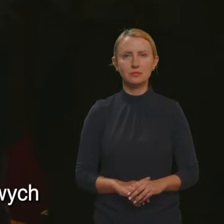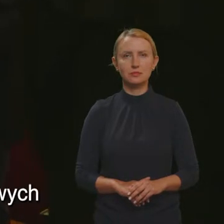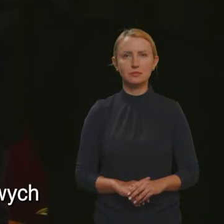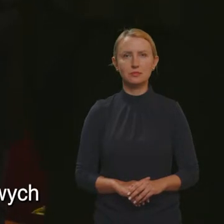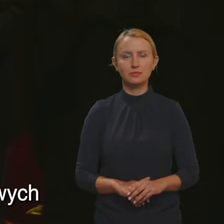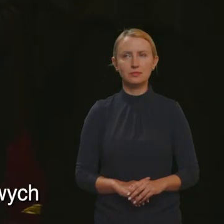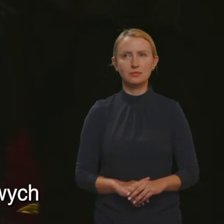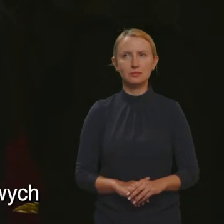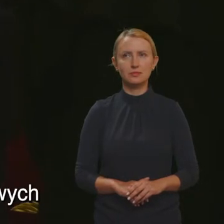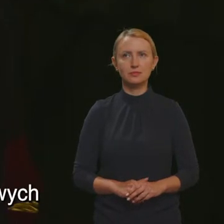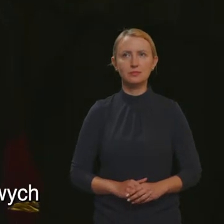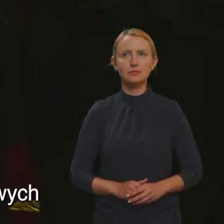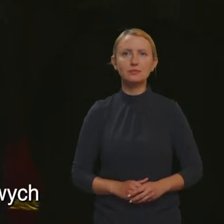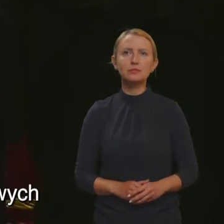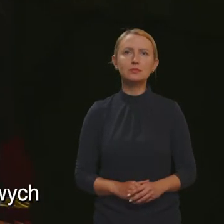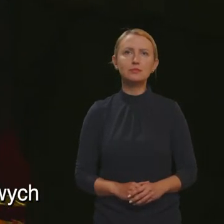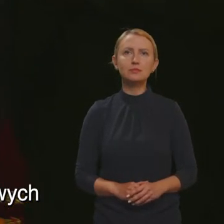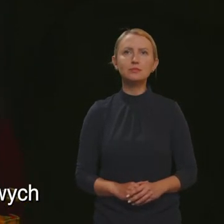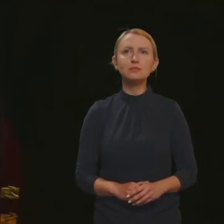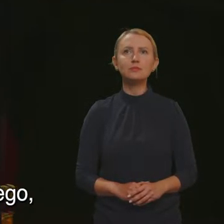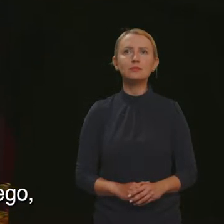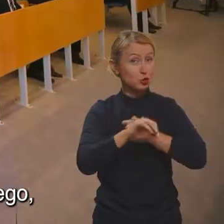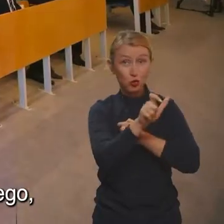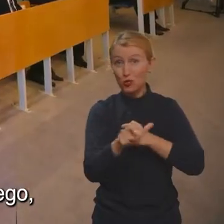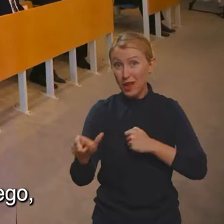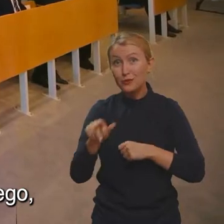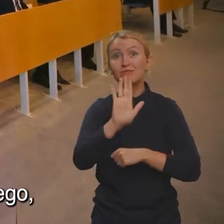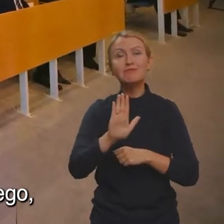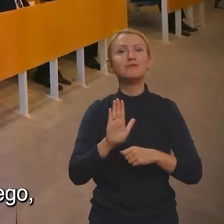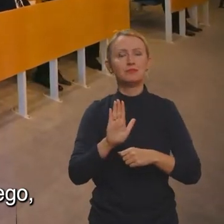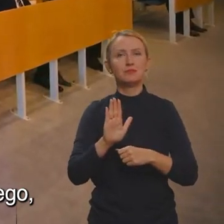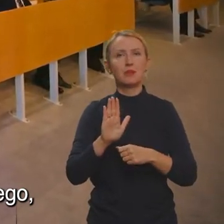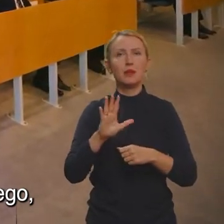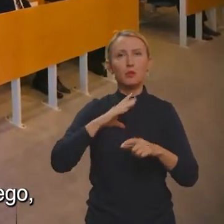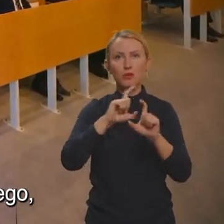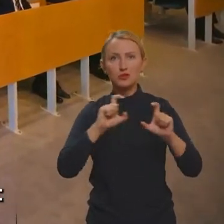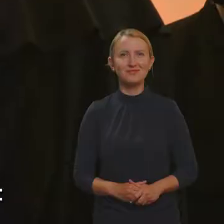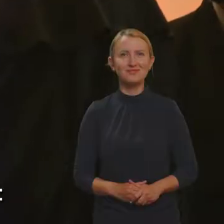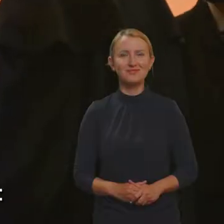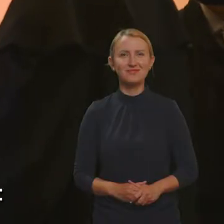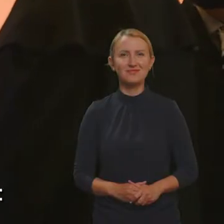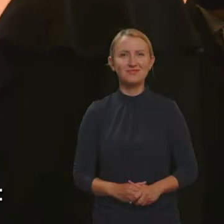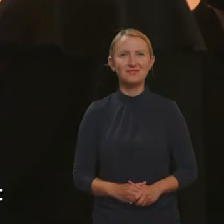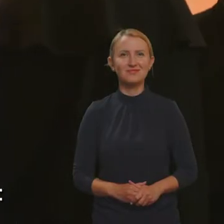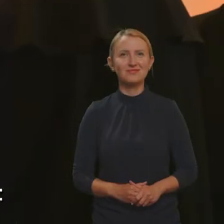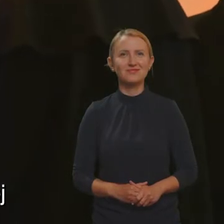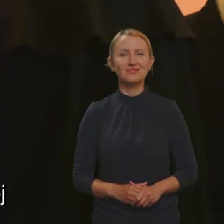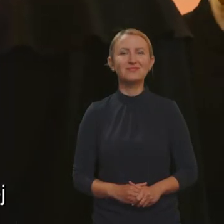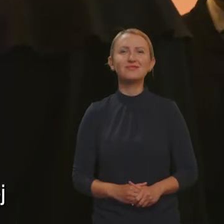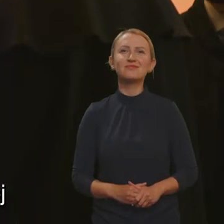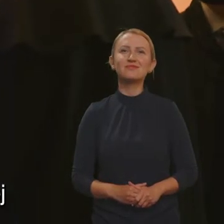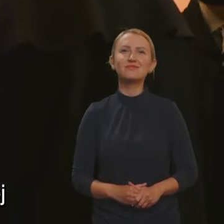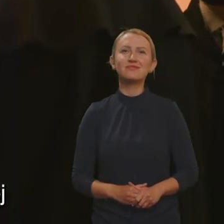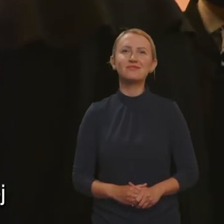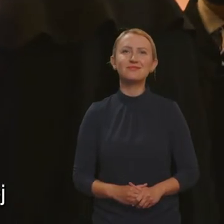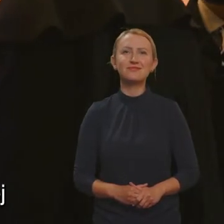zdrowiu. Warto też wspomnieć o sukcesach sportowych naszych studentów odnoszonych pomimo czasu epidemicznego w akademickich mistrzostwach sportu, w